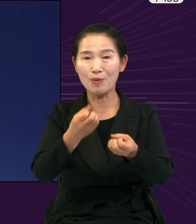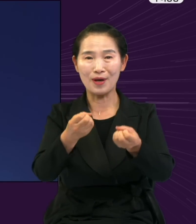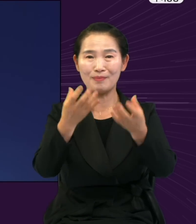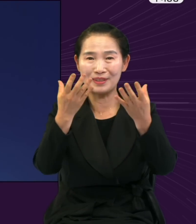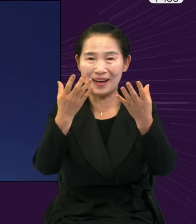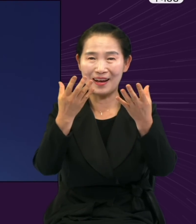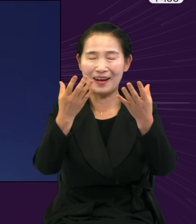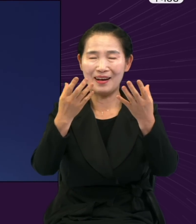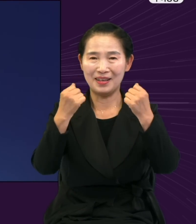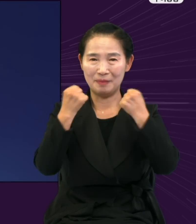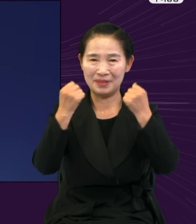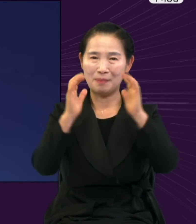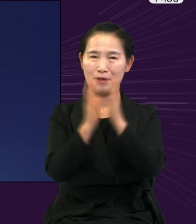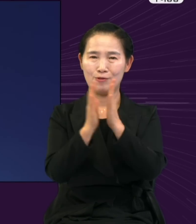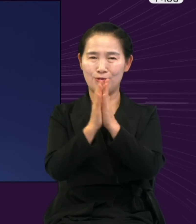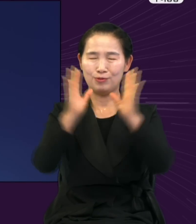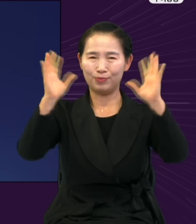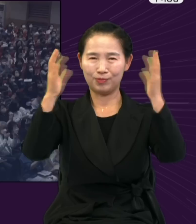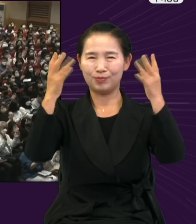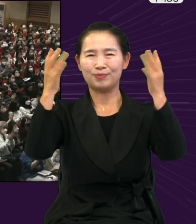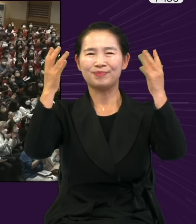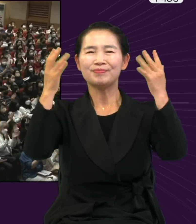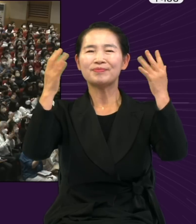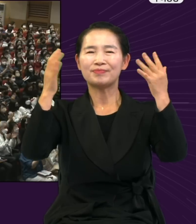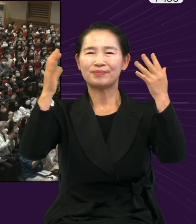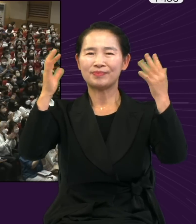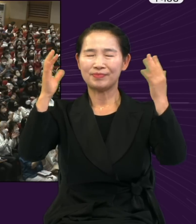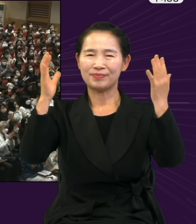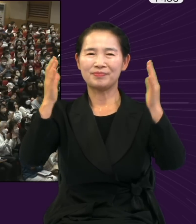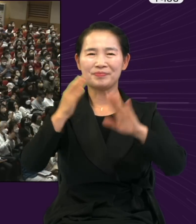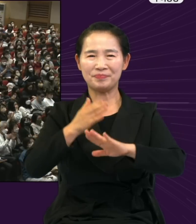힘찬 박수로 환영하며 맞이하겠습니다.